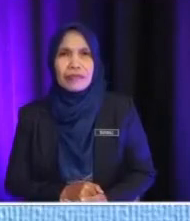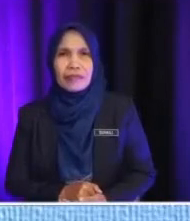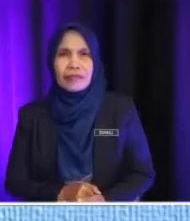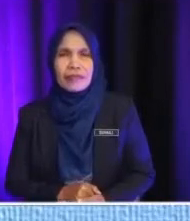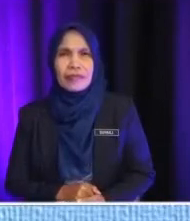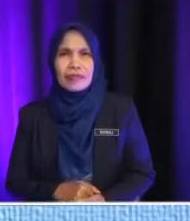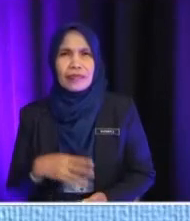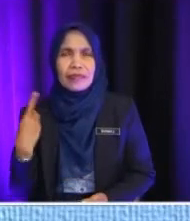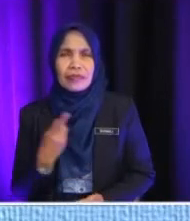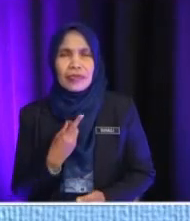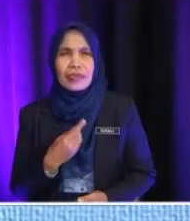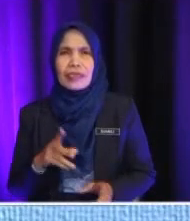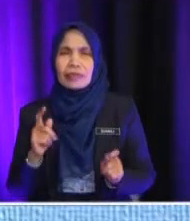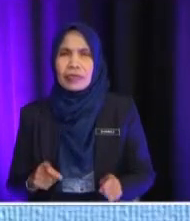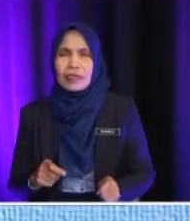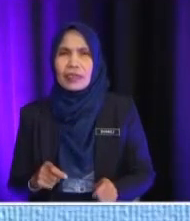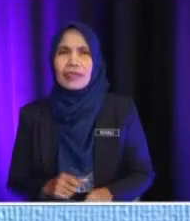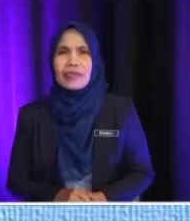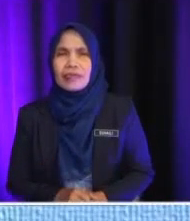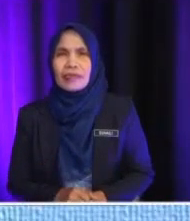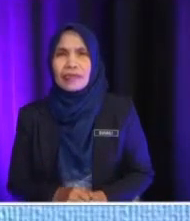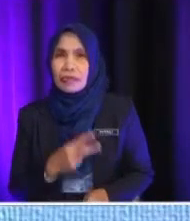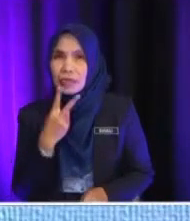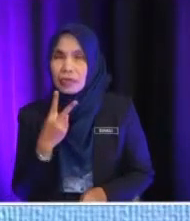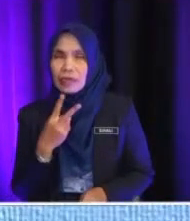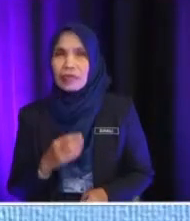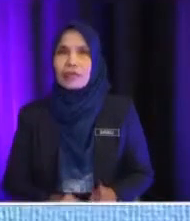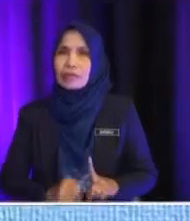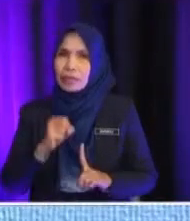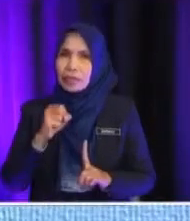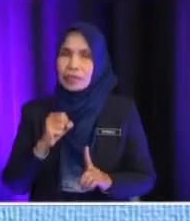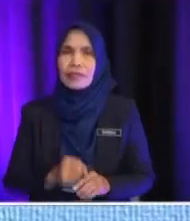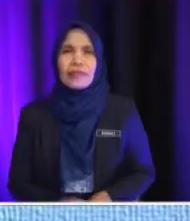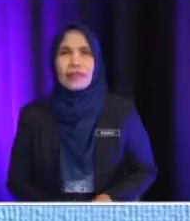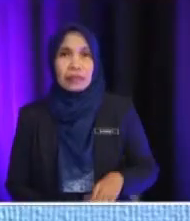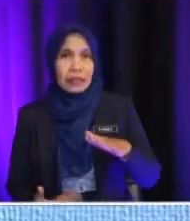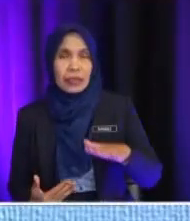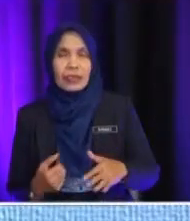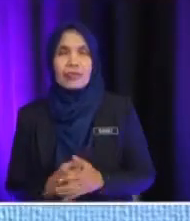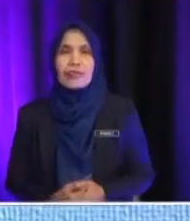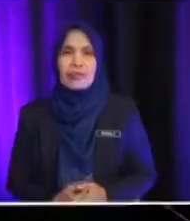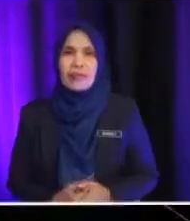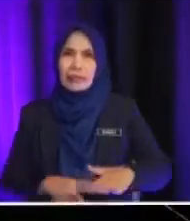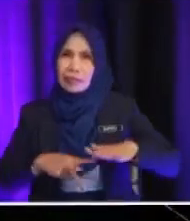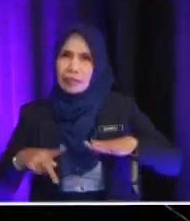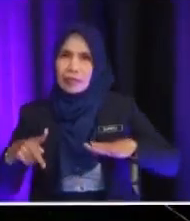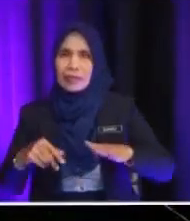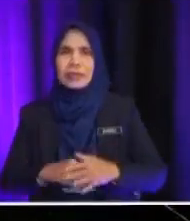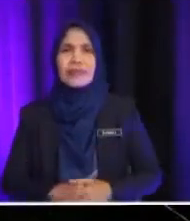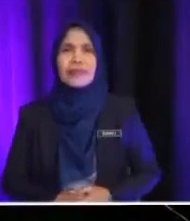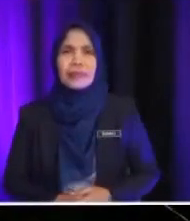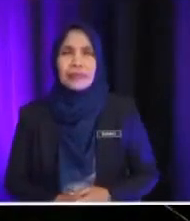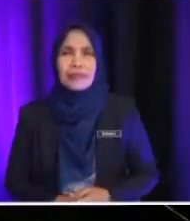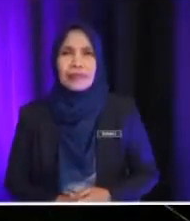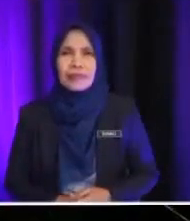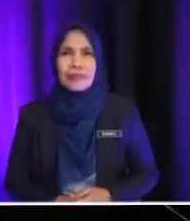kena set suhu dululah. Nak panaskan ketuhar dulu. Nanti kita akan masukkan ayam ni, okey? Okey. Okey.